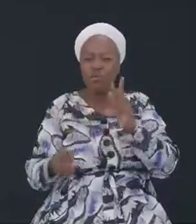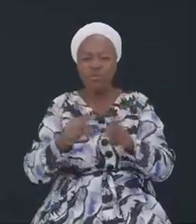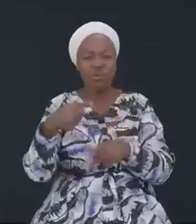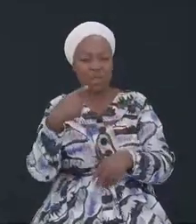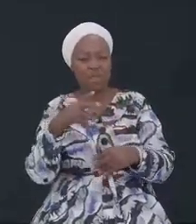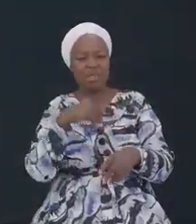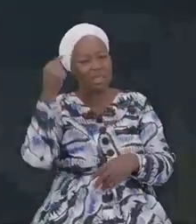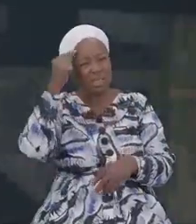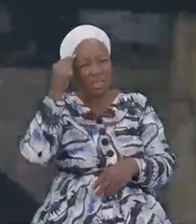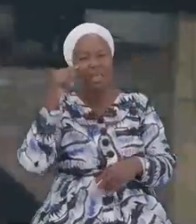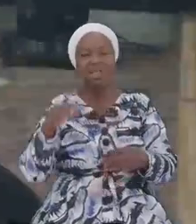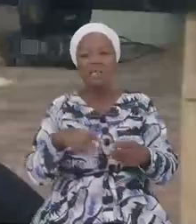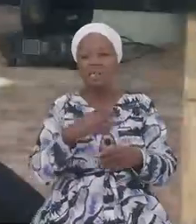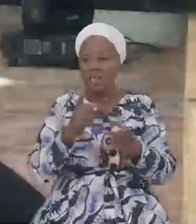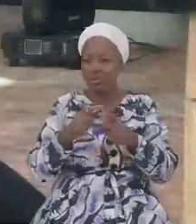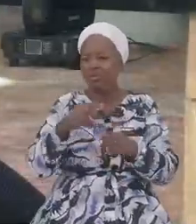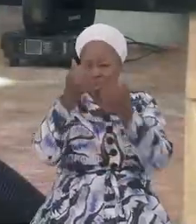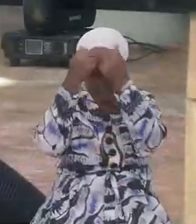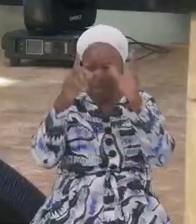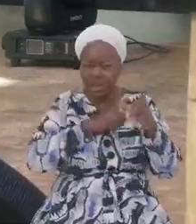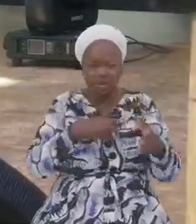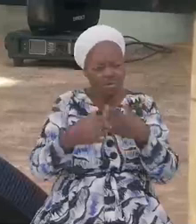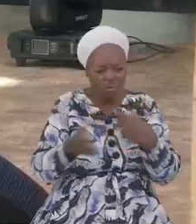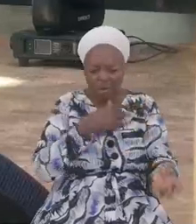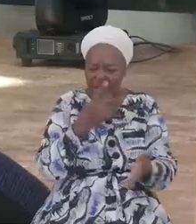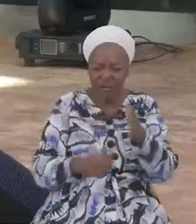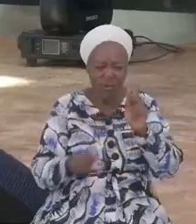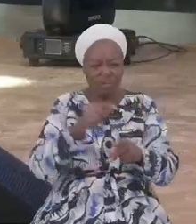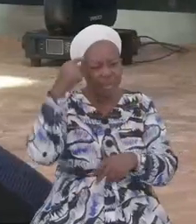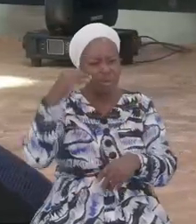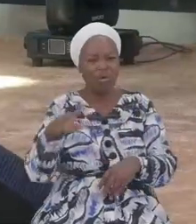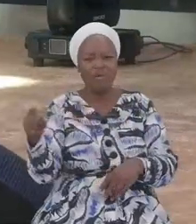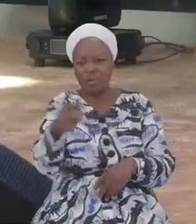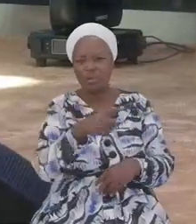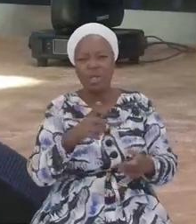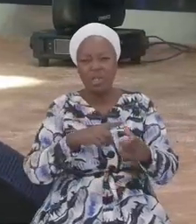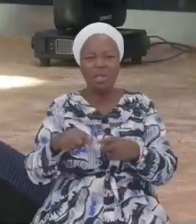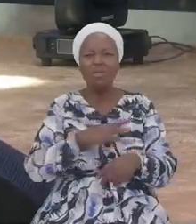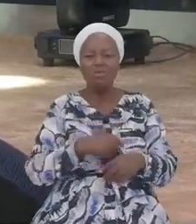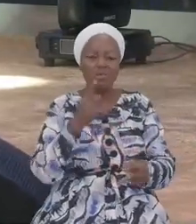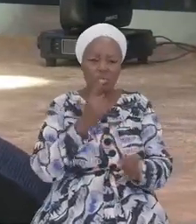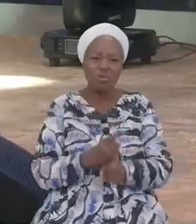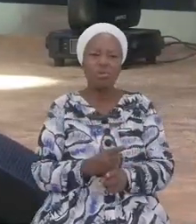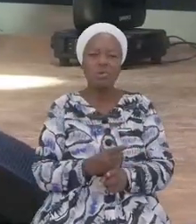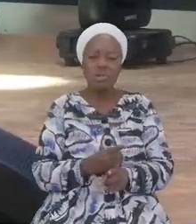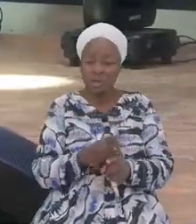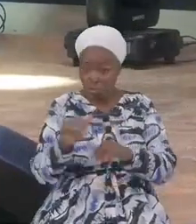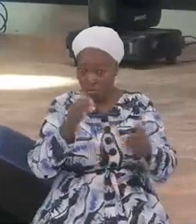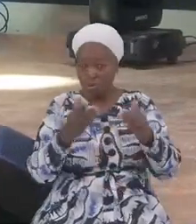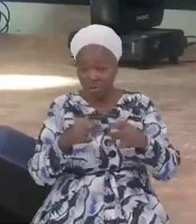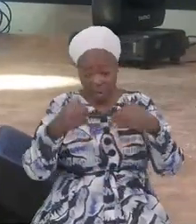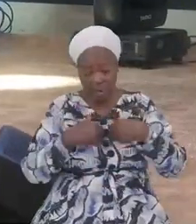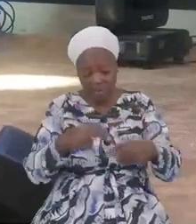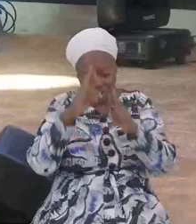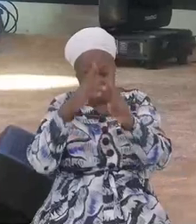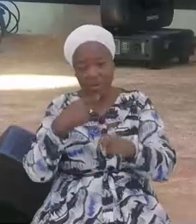vous obéissez au Seigneur, peu importe ce que les gens pensent de vous. Cela, nous préférons, est-ce que